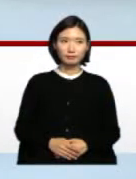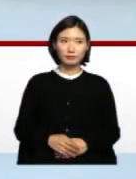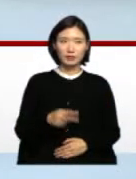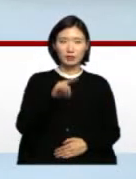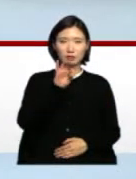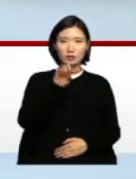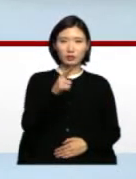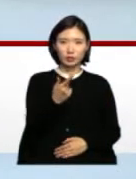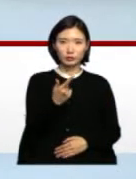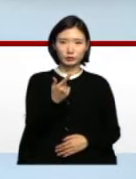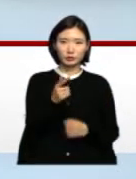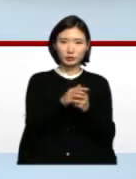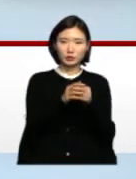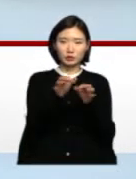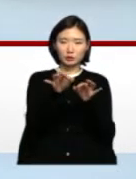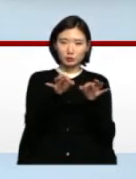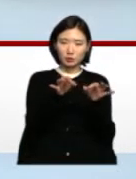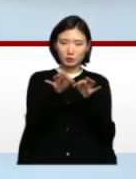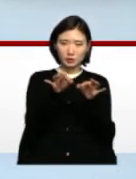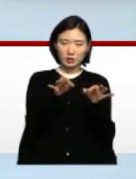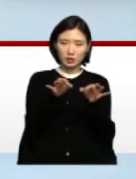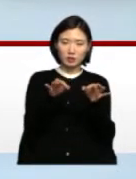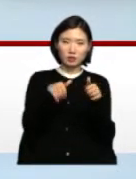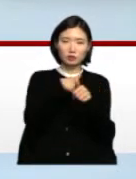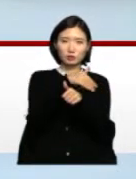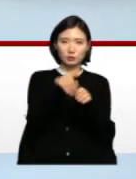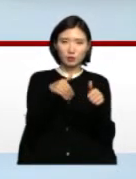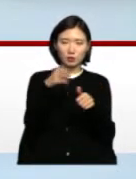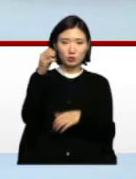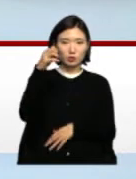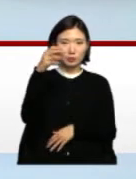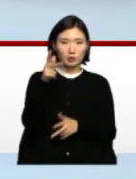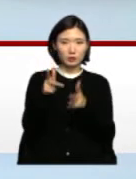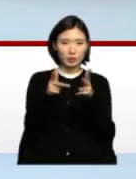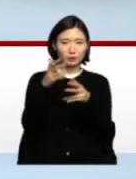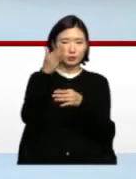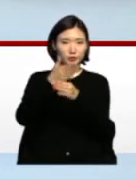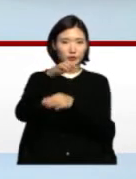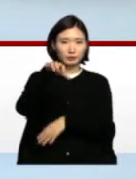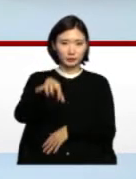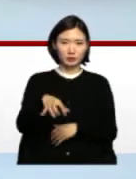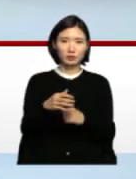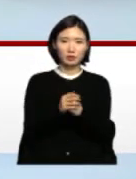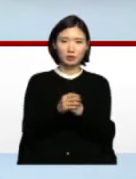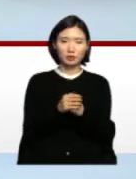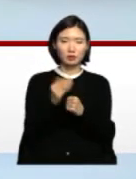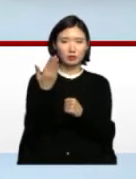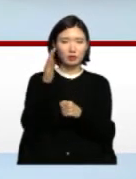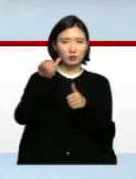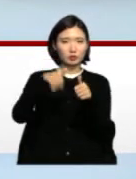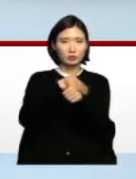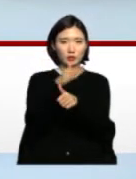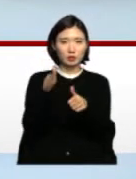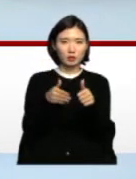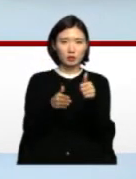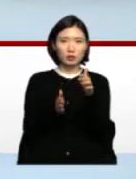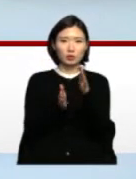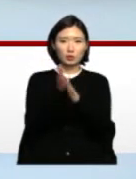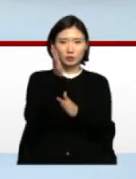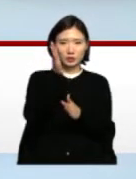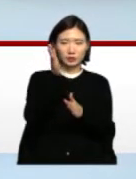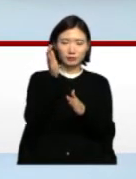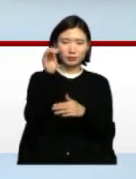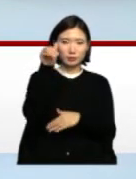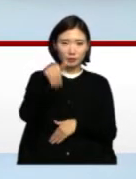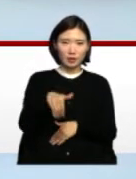세운 대림상가 주변은 조명상가 밀집 지역으로 조명산업의 중심지였습니다. 하지만 일대가 도심 슬럼화를